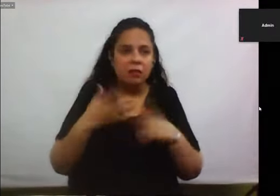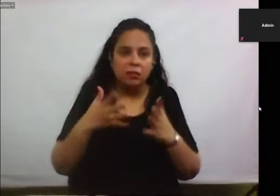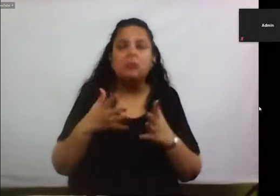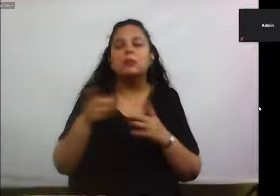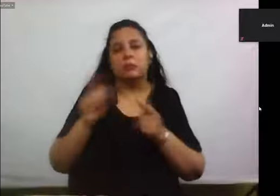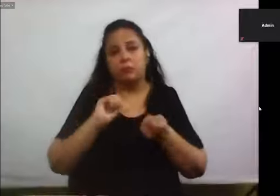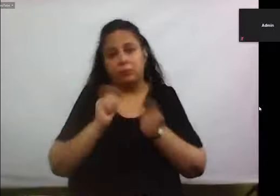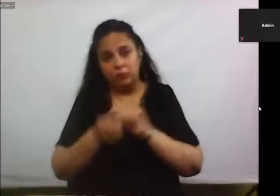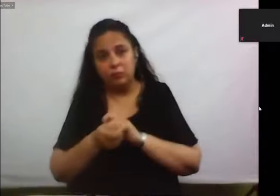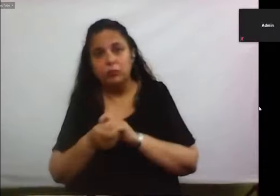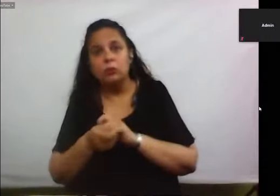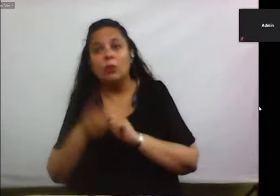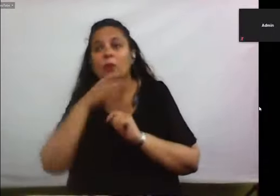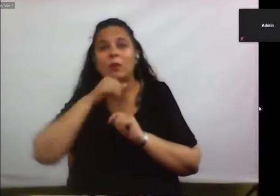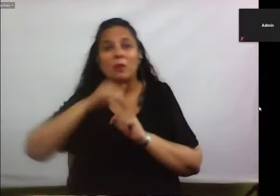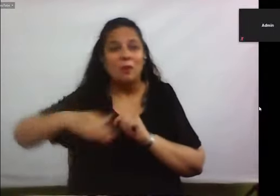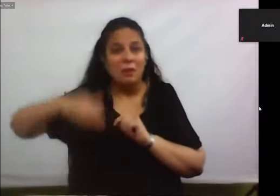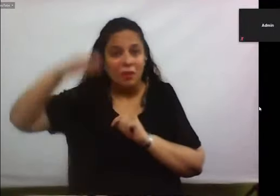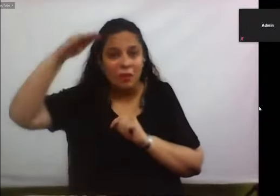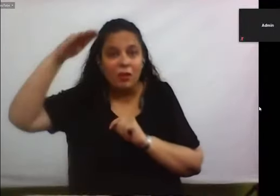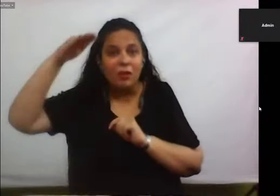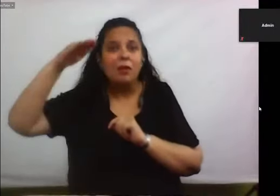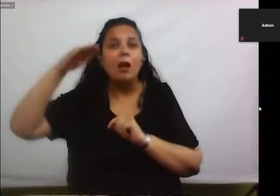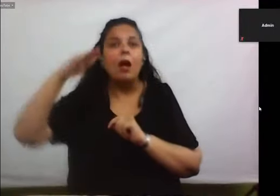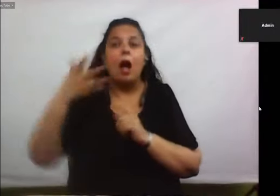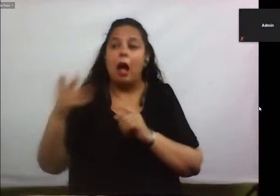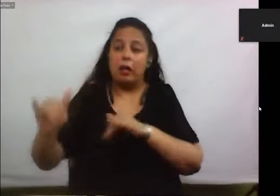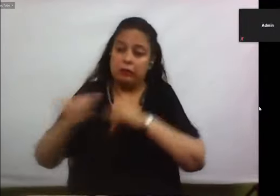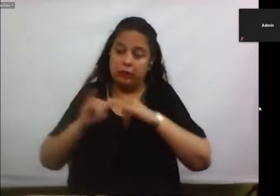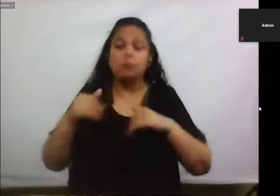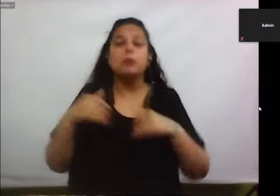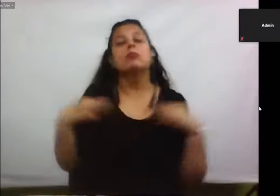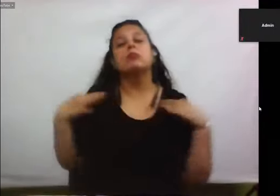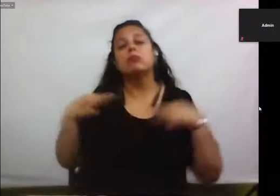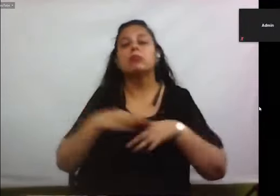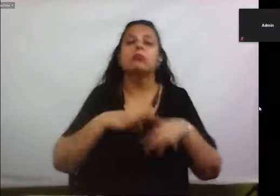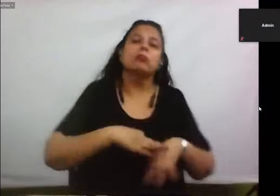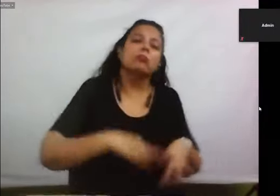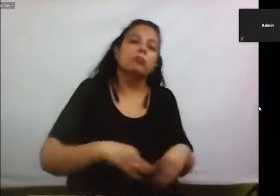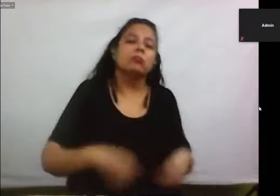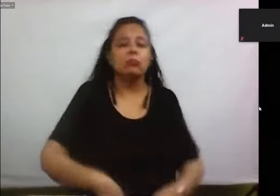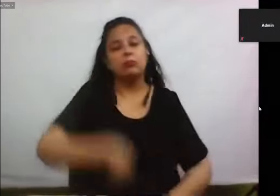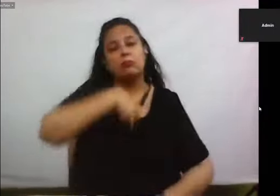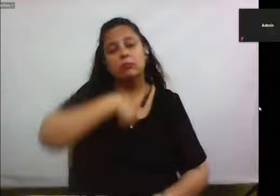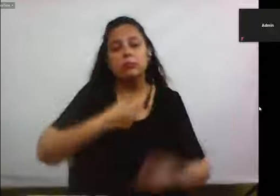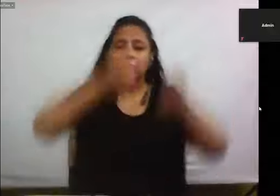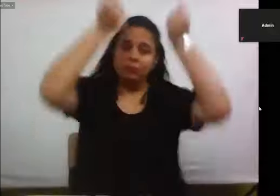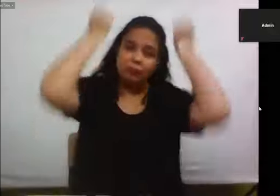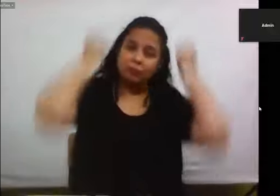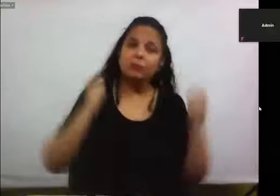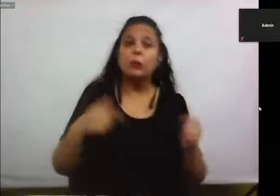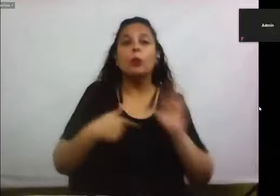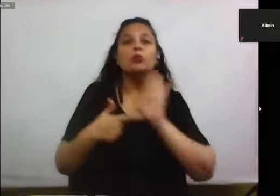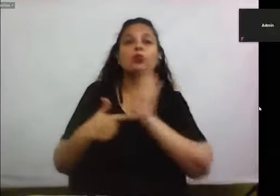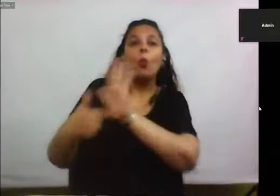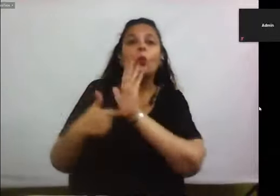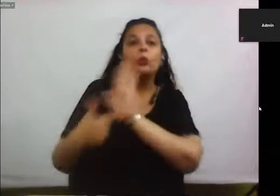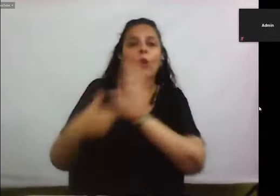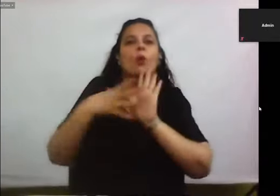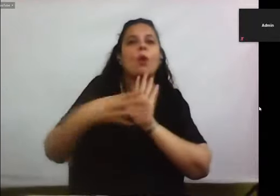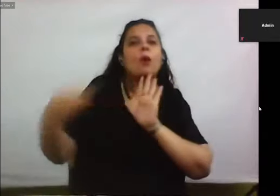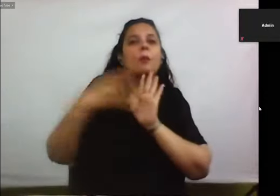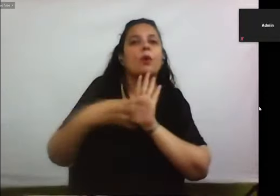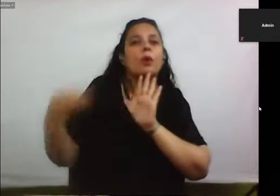को, थोड़ा उसके सामने मॉडलिंग करना पड़ेगा. So you have to see, ये कोई autistic बच्चे का ही issue नहीं,